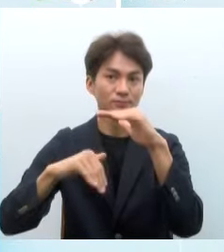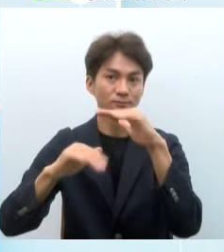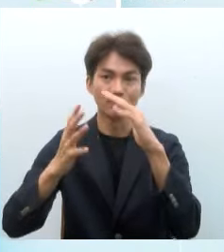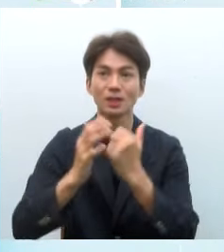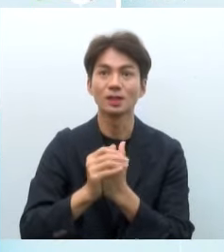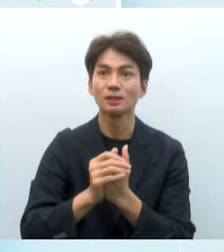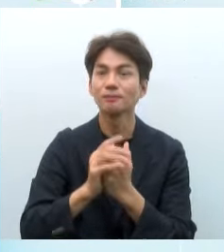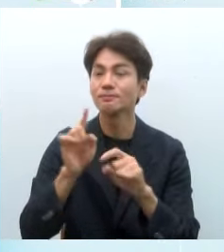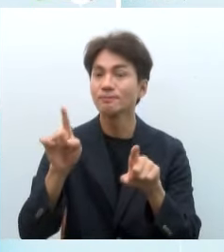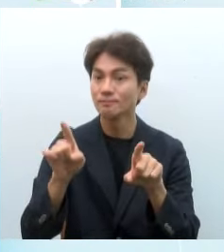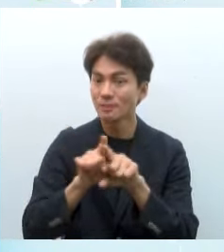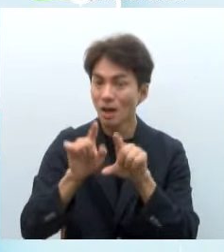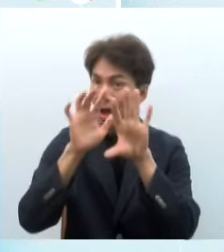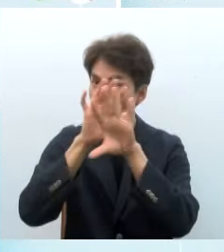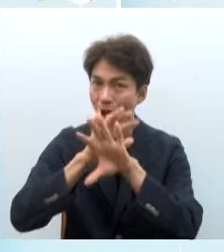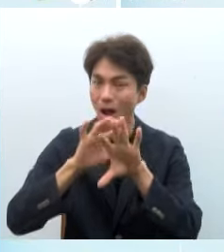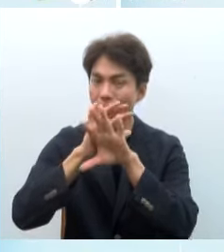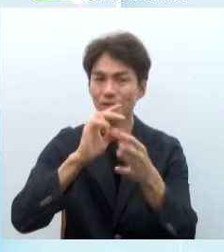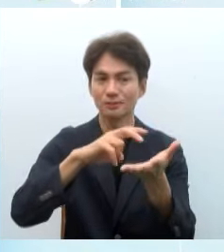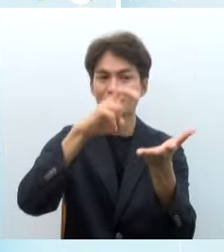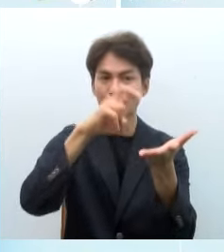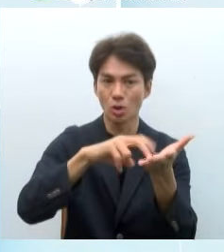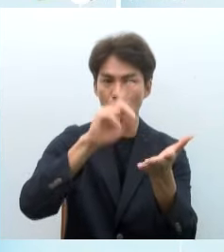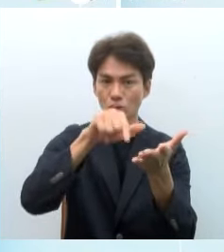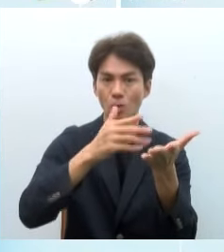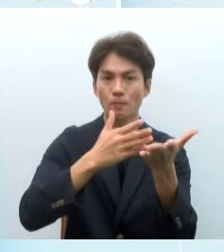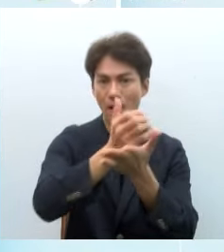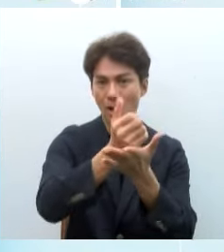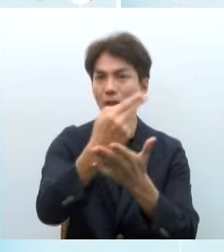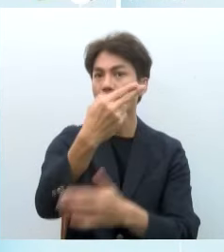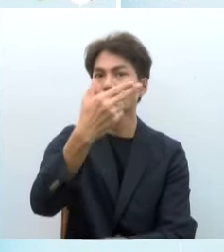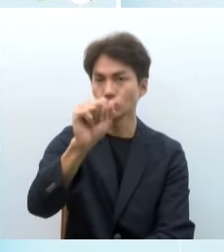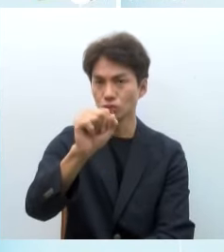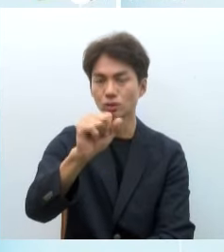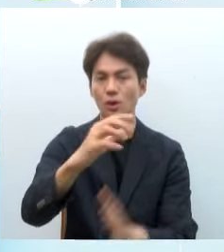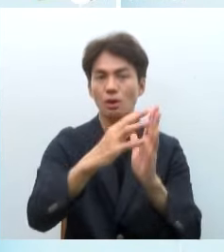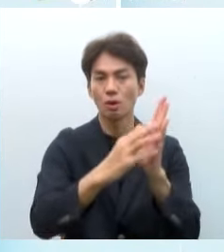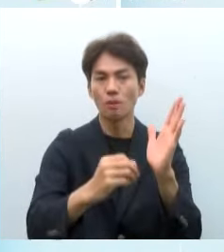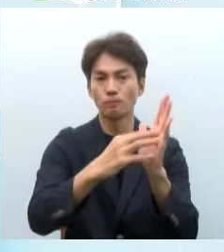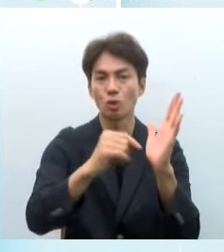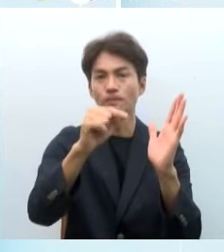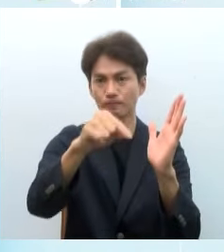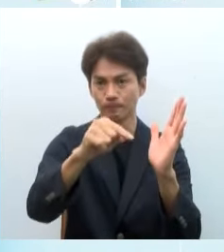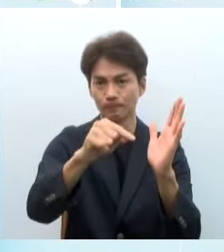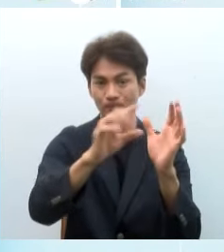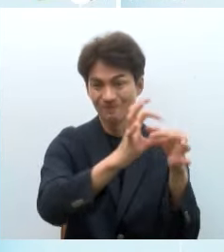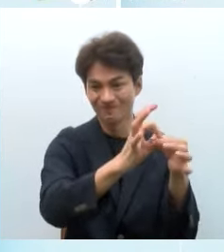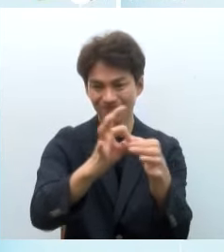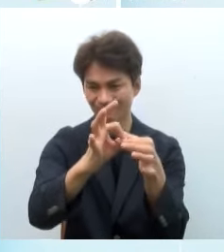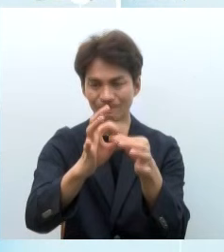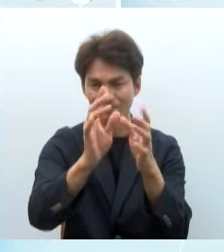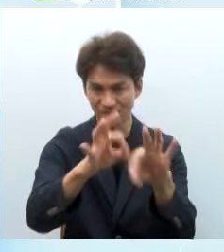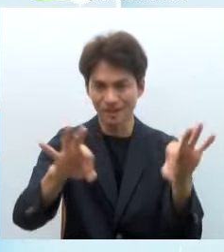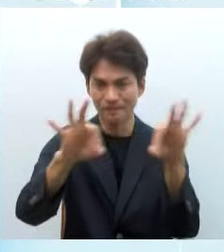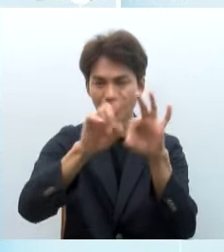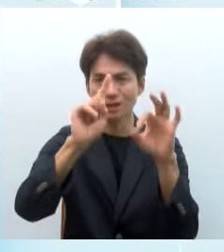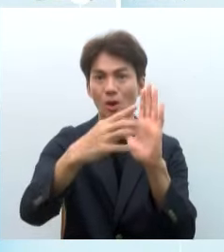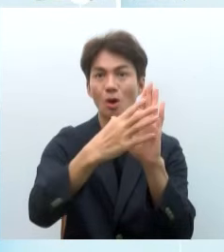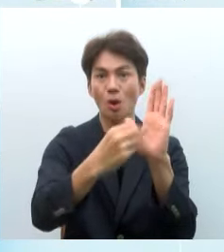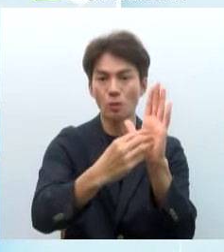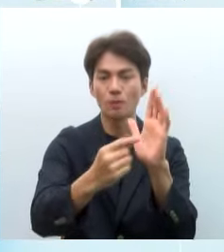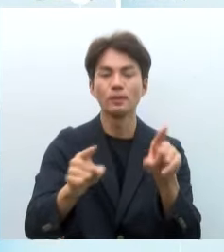การจะผ่านทดลองนั้นต้องผ่านหลักสูตรนี้นะครับดังนั้นมันจึงพันกันอยู่นะครับก็แจ้งให้เขตพื้